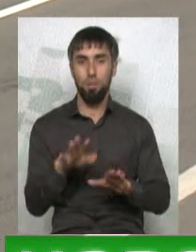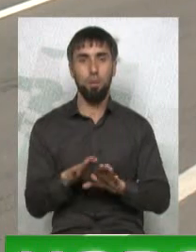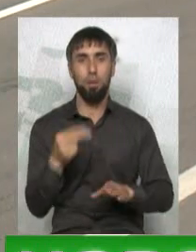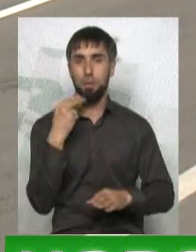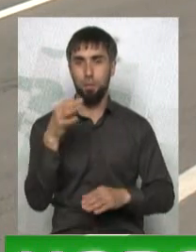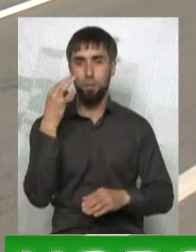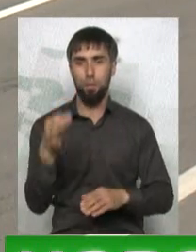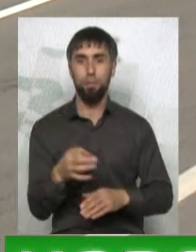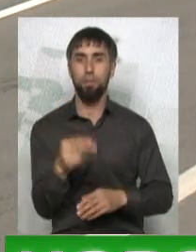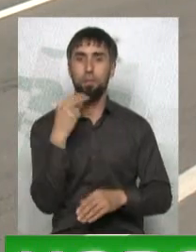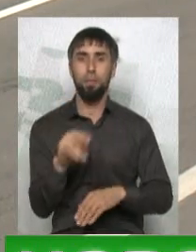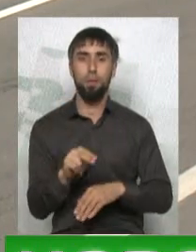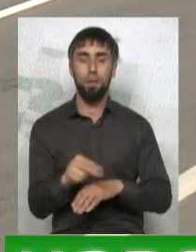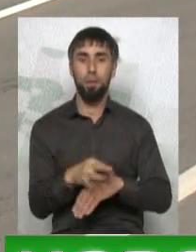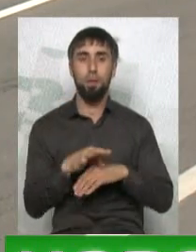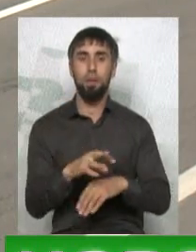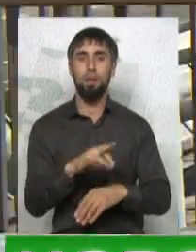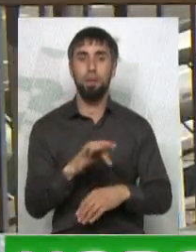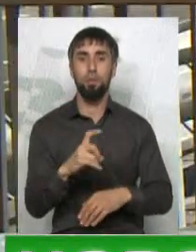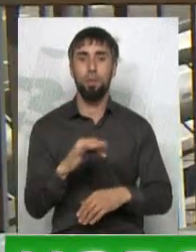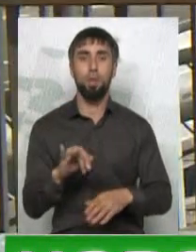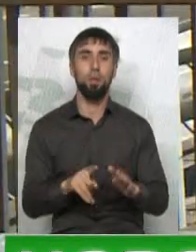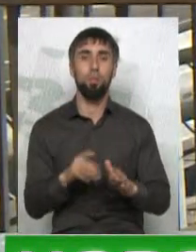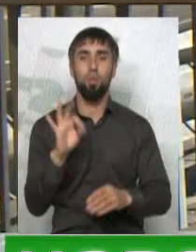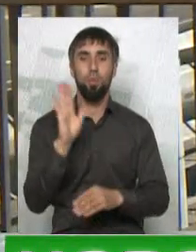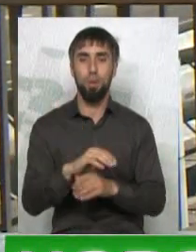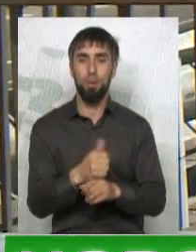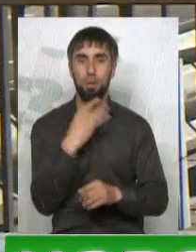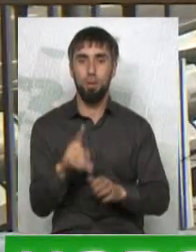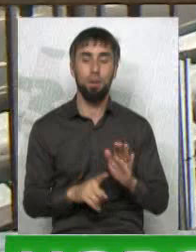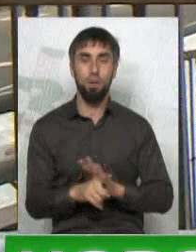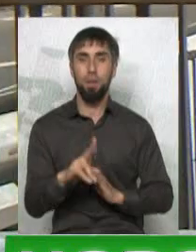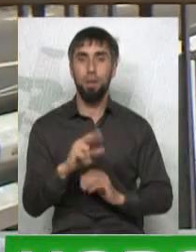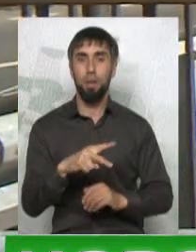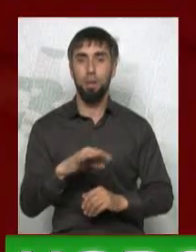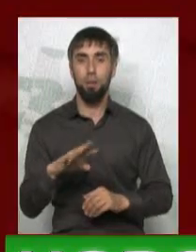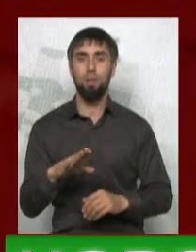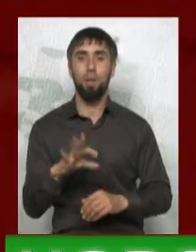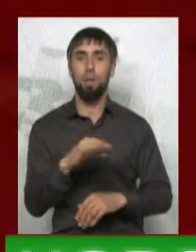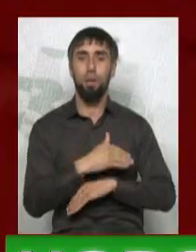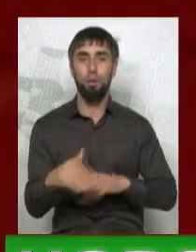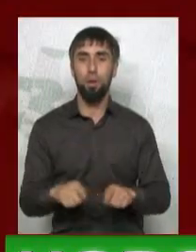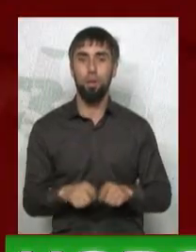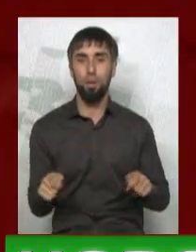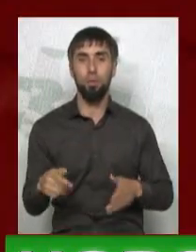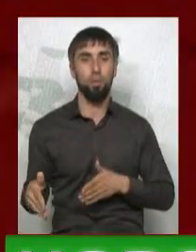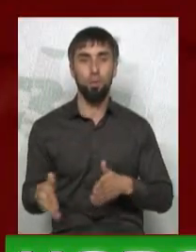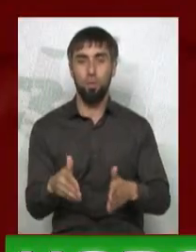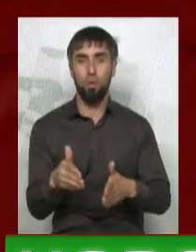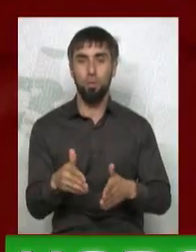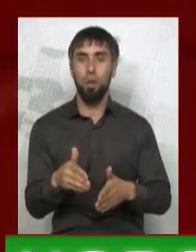Масштабный капитальный ремонт дороги Яндри-Сурхахи начат по поручению главы Ингушетии. Махмуд Али Калиматов на официальном открытии дорожной